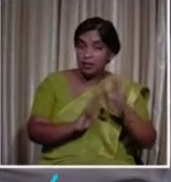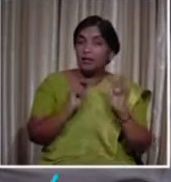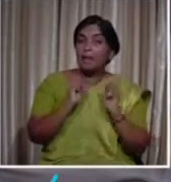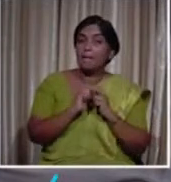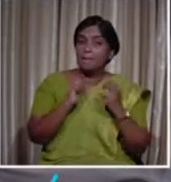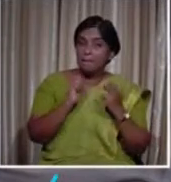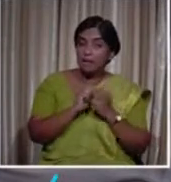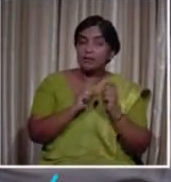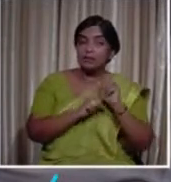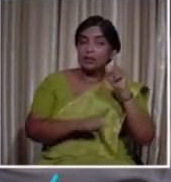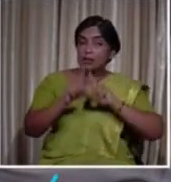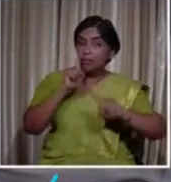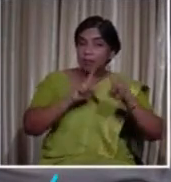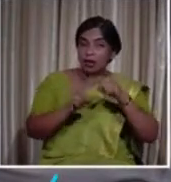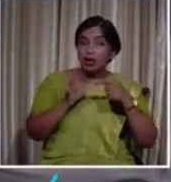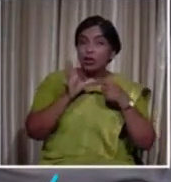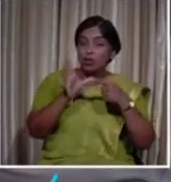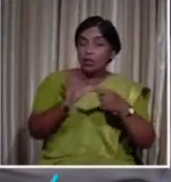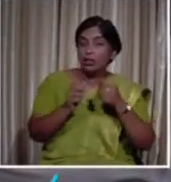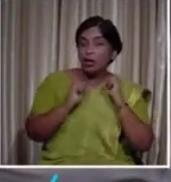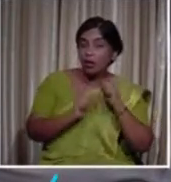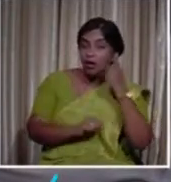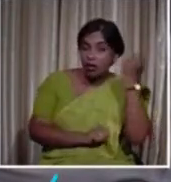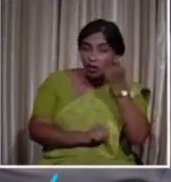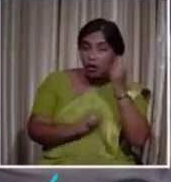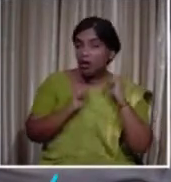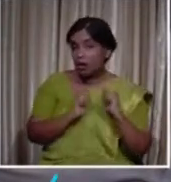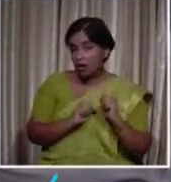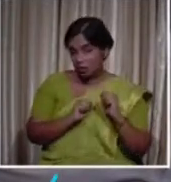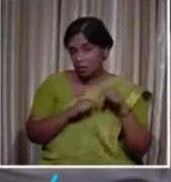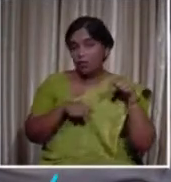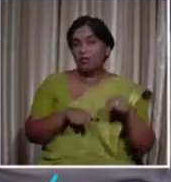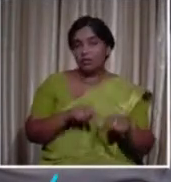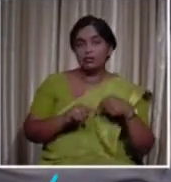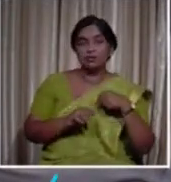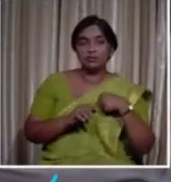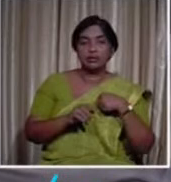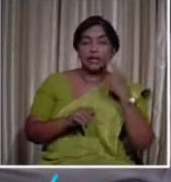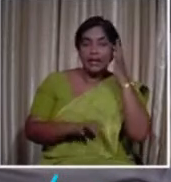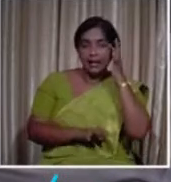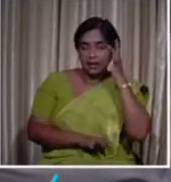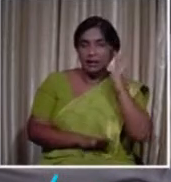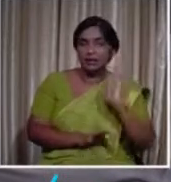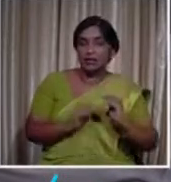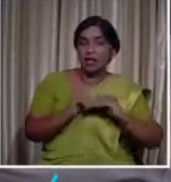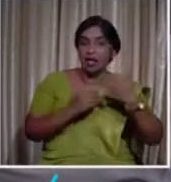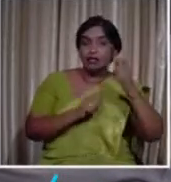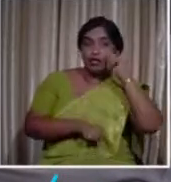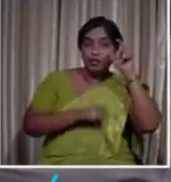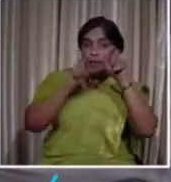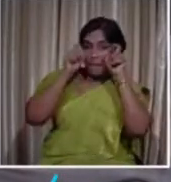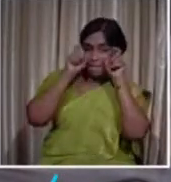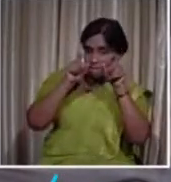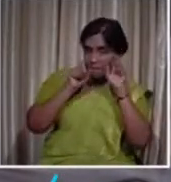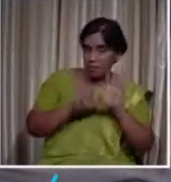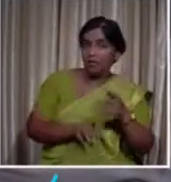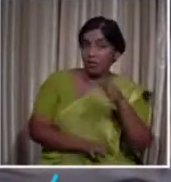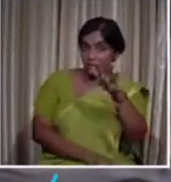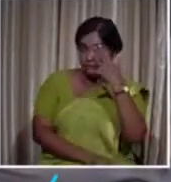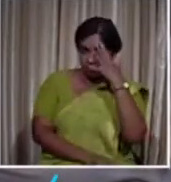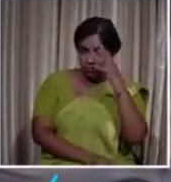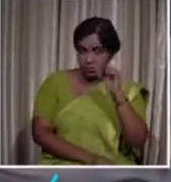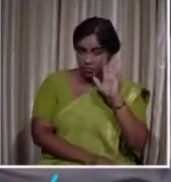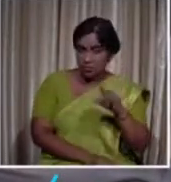මේ පාර්ලිමේන්තුව පිළිතුරු හොයන්නේ කොහොමද කියන එක පිළිබඳව තමයි මේ රටේ හීනය. එළියේ මිනිස්සු බලාගෙන ඉන්නේ. මතක